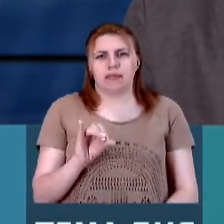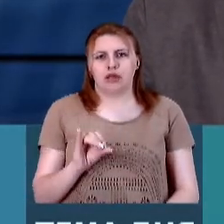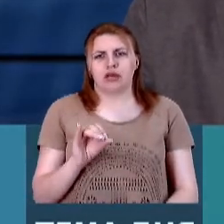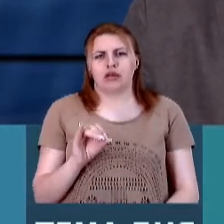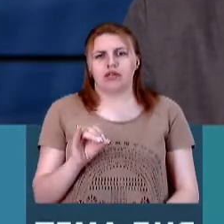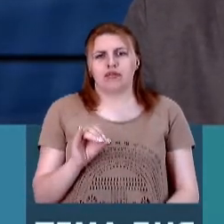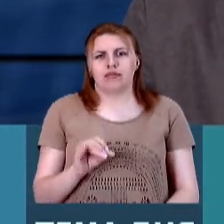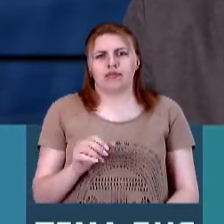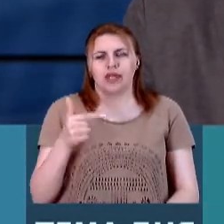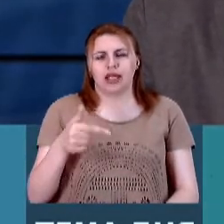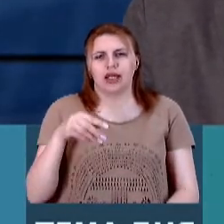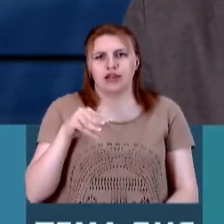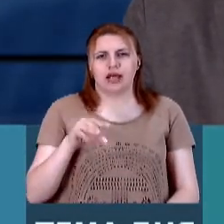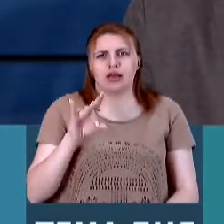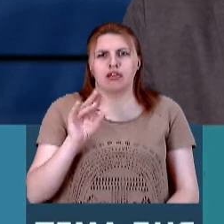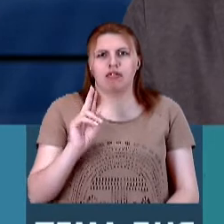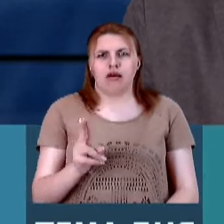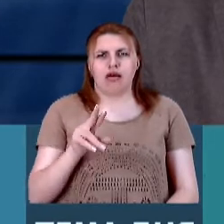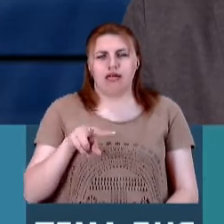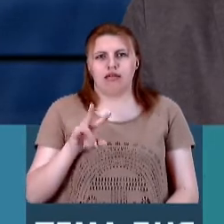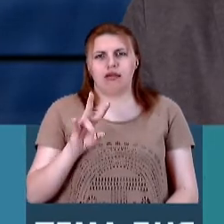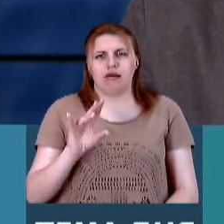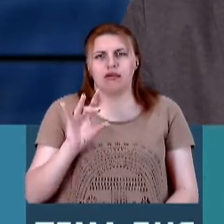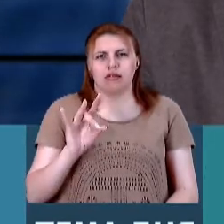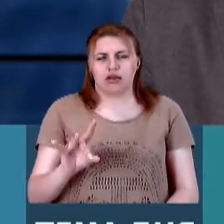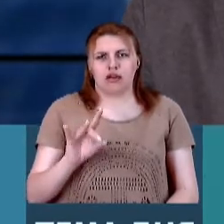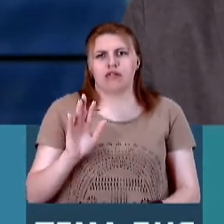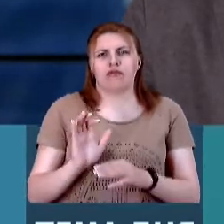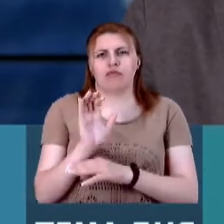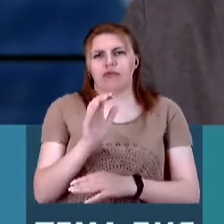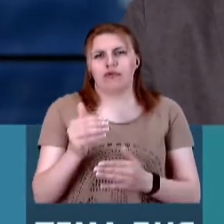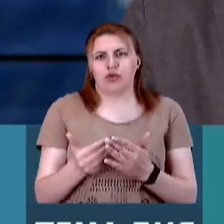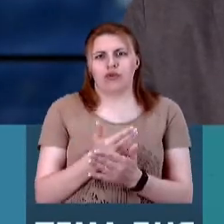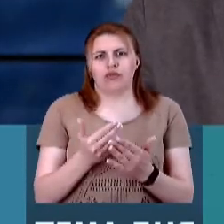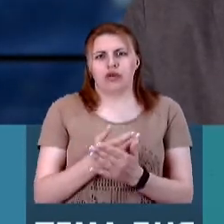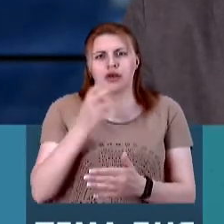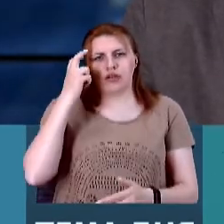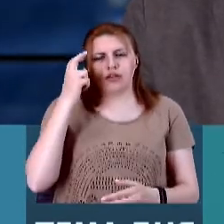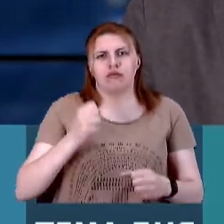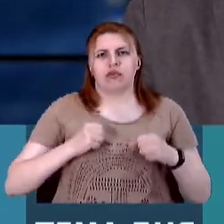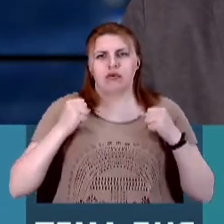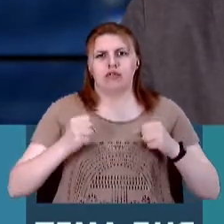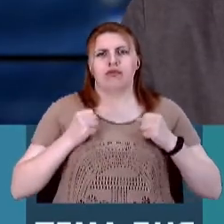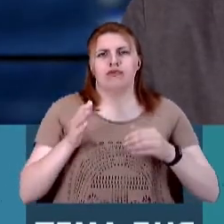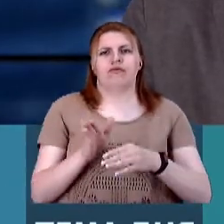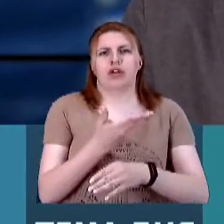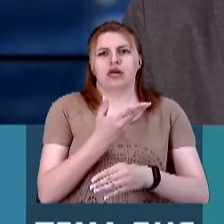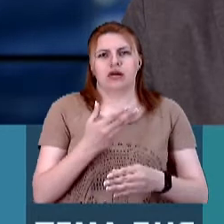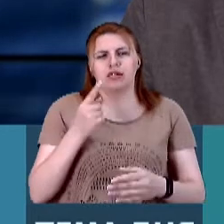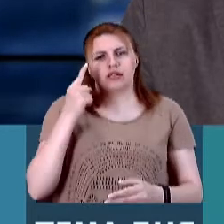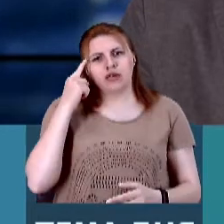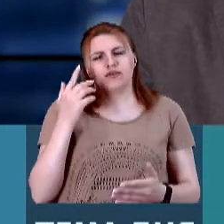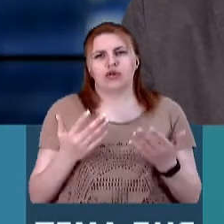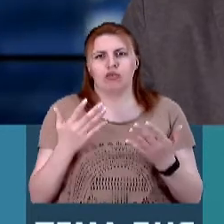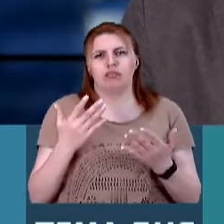ЛНР, ГТРК і ЛНР, вона випустила сьогодні новину, в якій пише, цитую, «Київ намагається витіснити зі свідомості народу значення